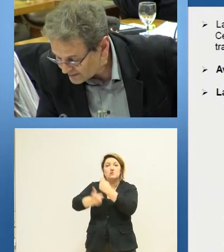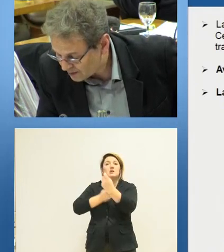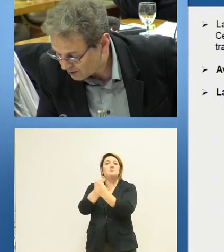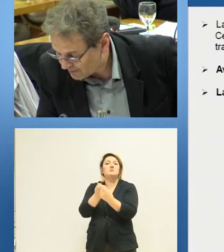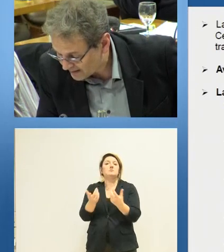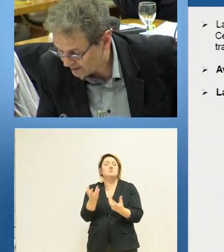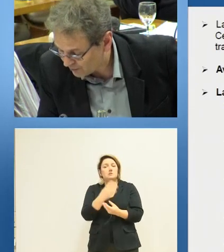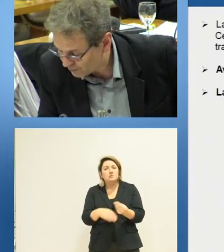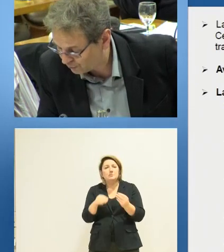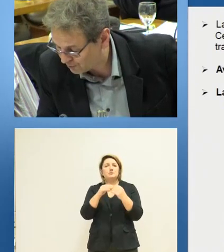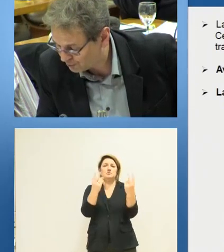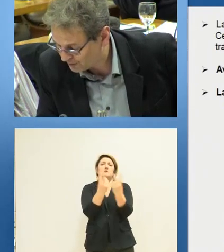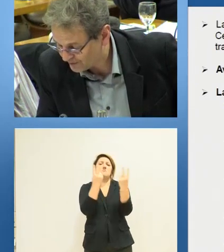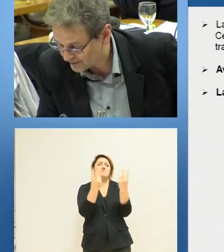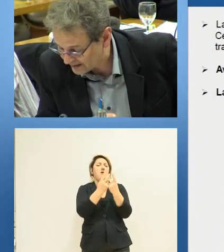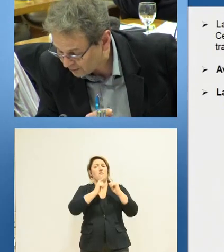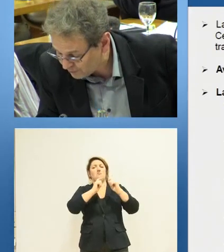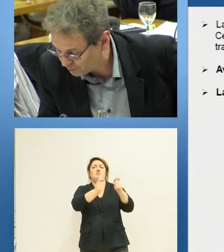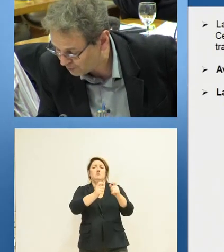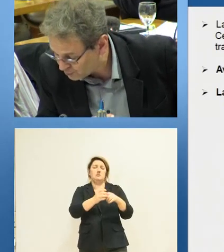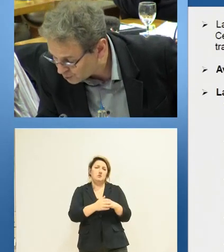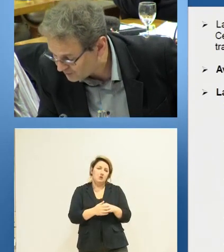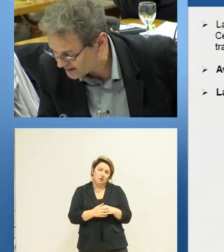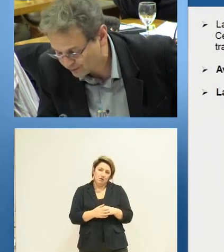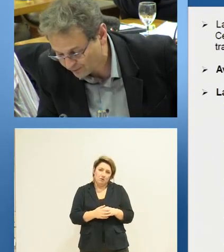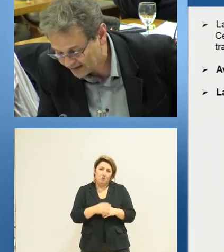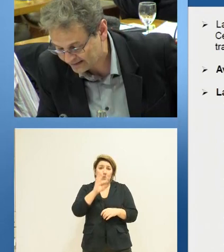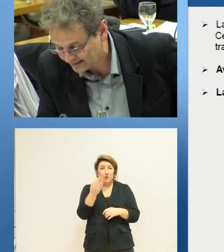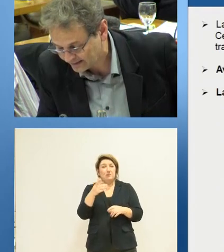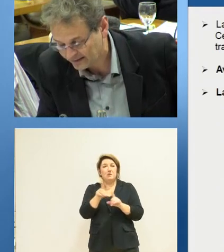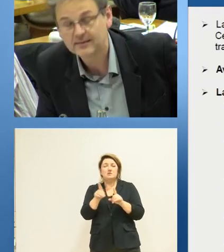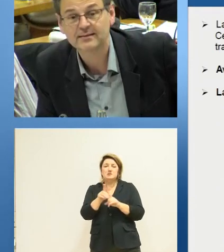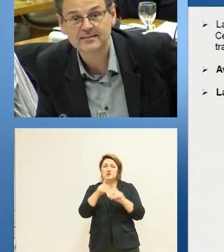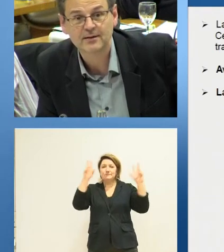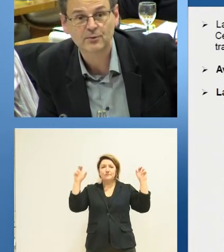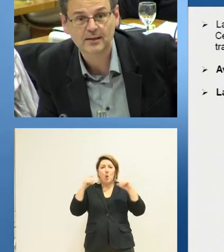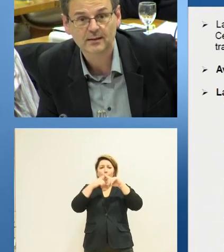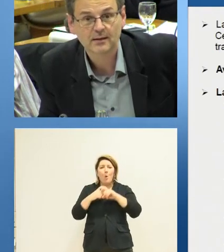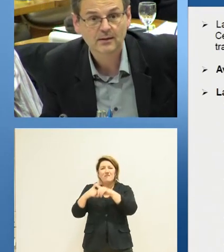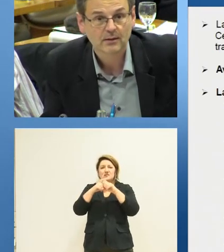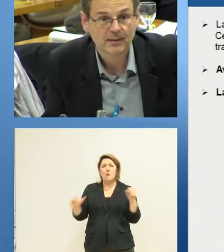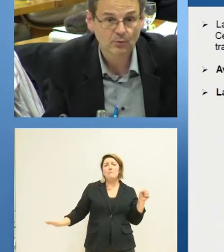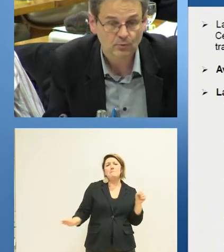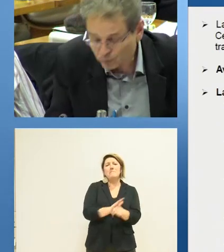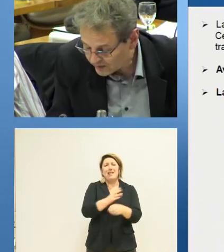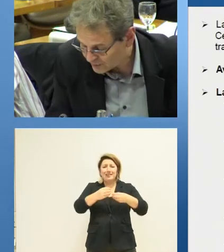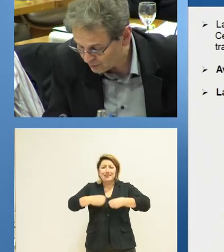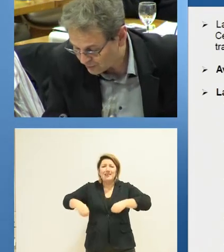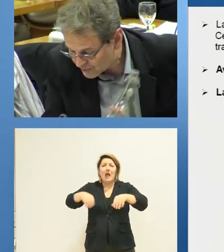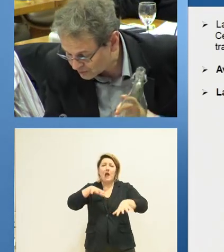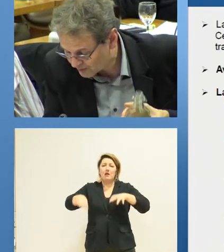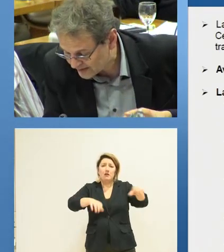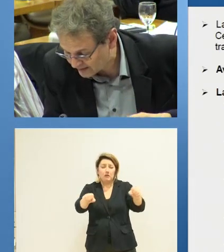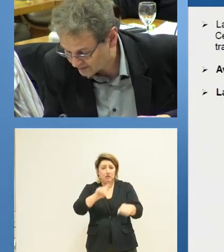le classement en parc et le renforcement du koïfhus c'est le renforcement du coefficient de pleine terre qui est à saluer dans toutes les zones